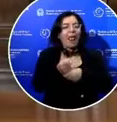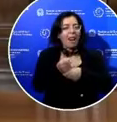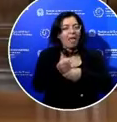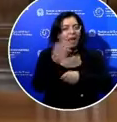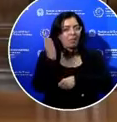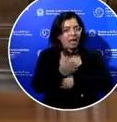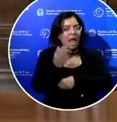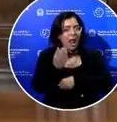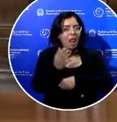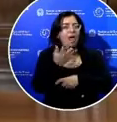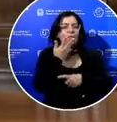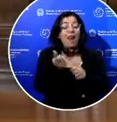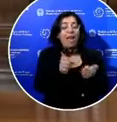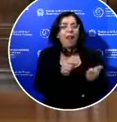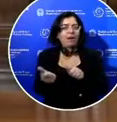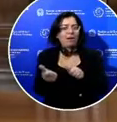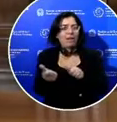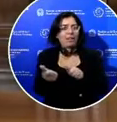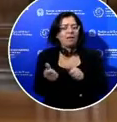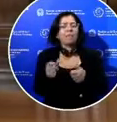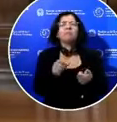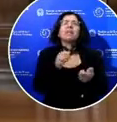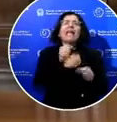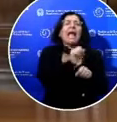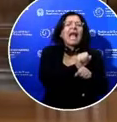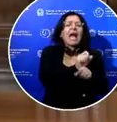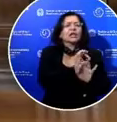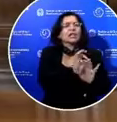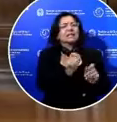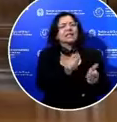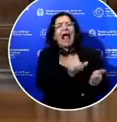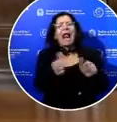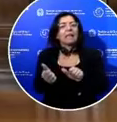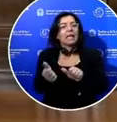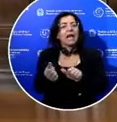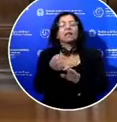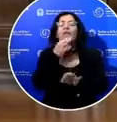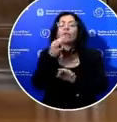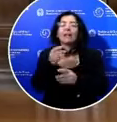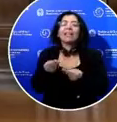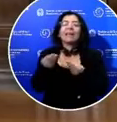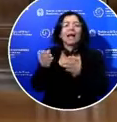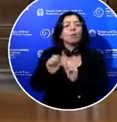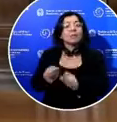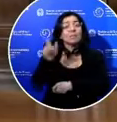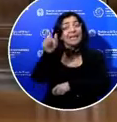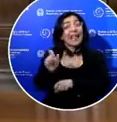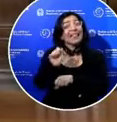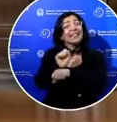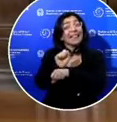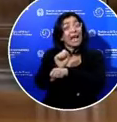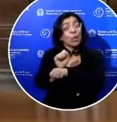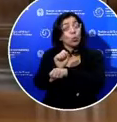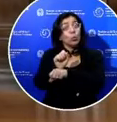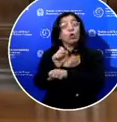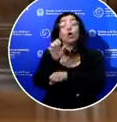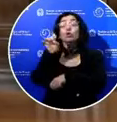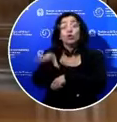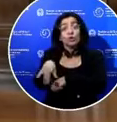Parlare di queste alternative al carcere significa riaffermare il principio che un detenuto, e ancor più un detenuto con problemi